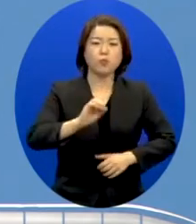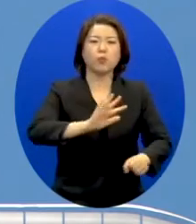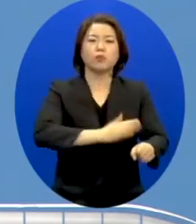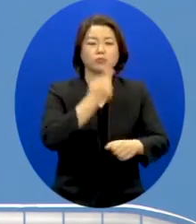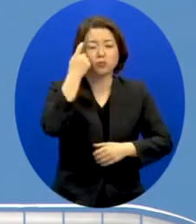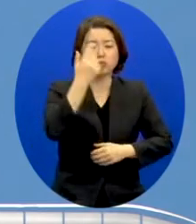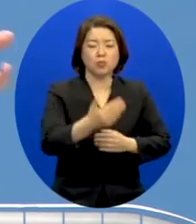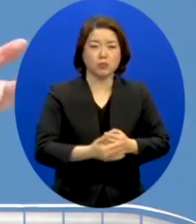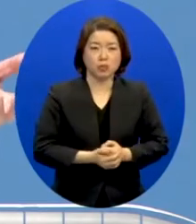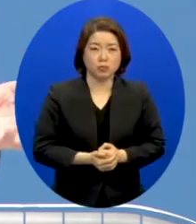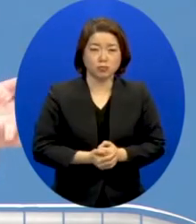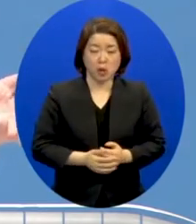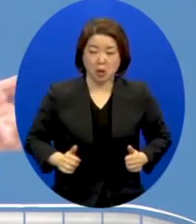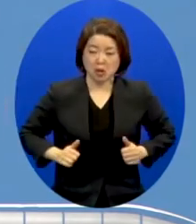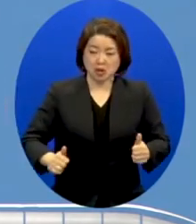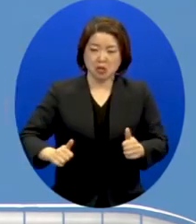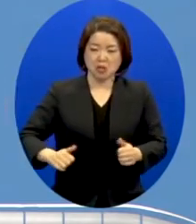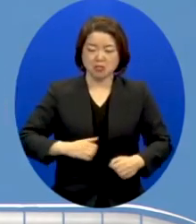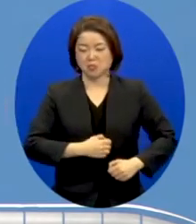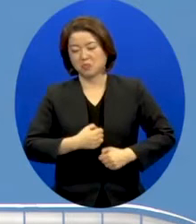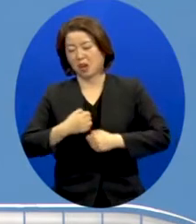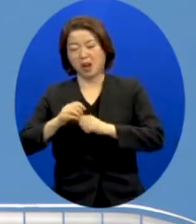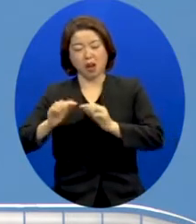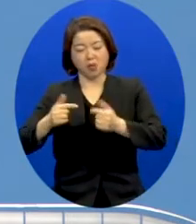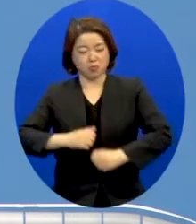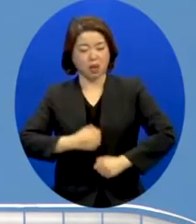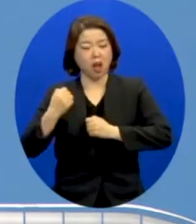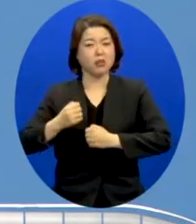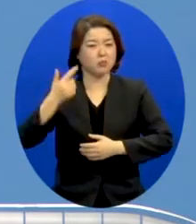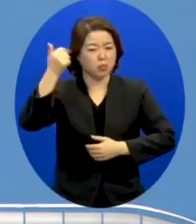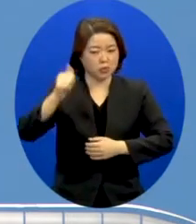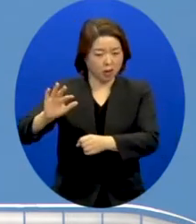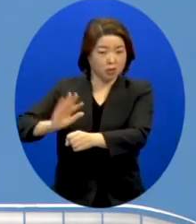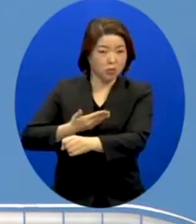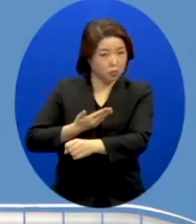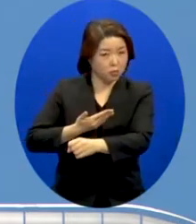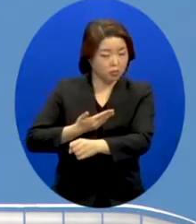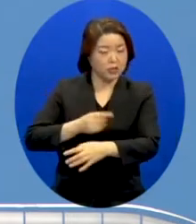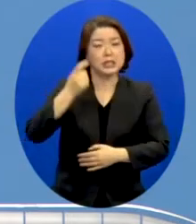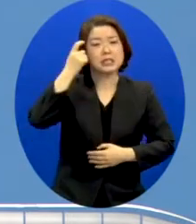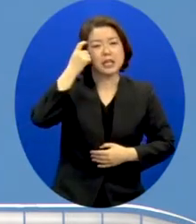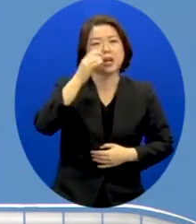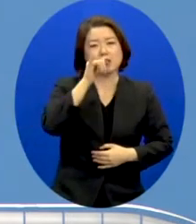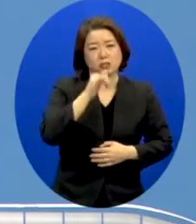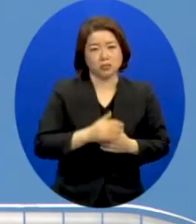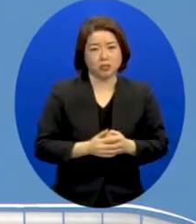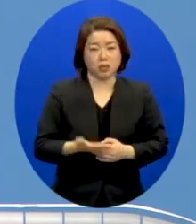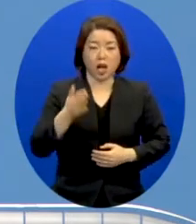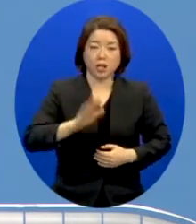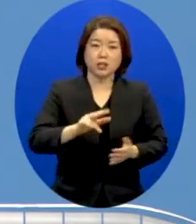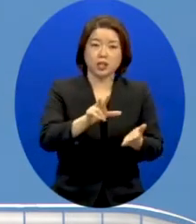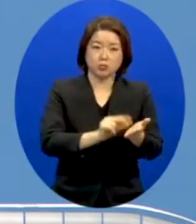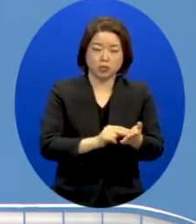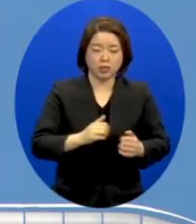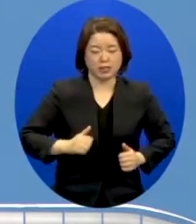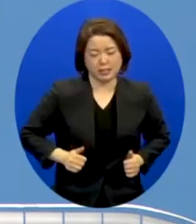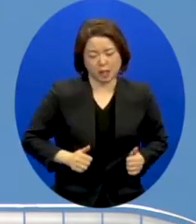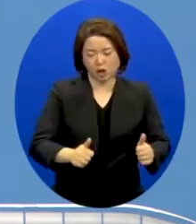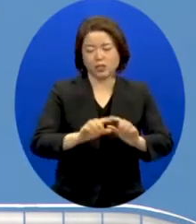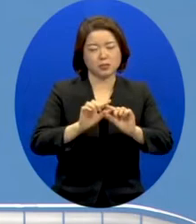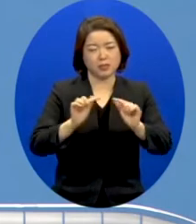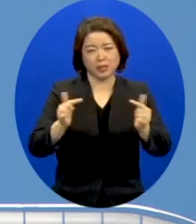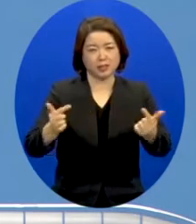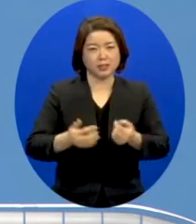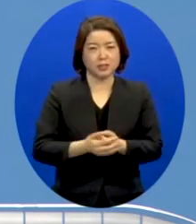열심히 안하는 목사가 잘못이지 그런 생각했었어요 그런데 문제는 열심히 아니었어요